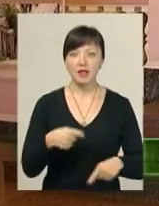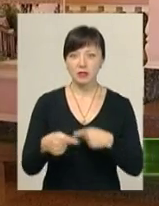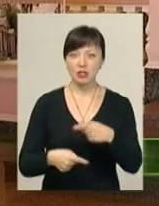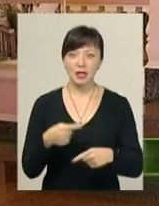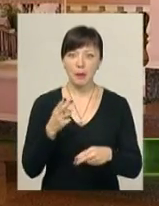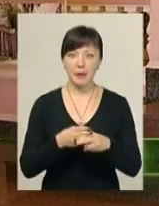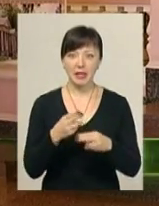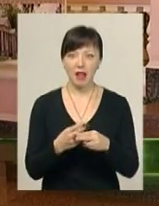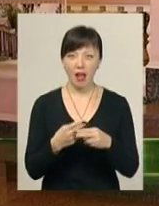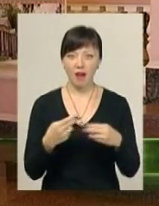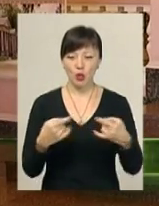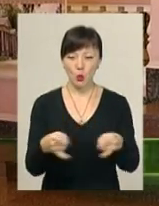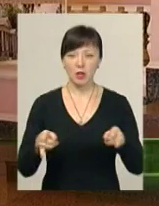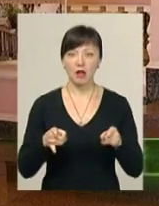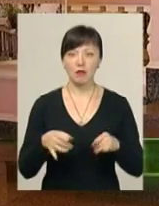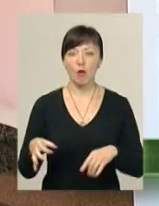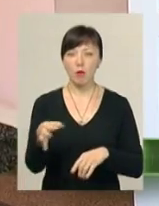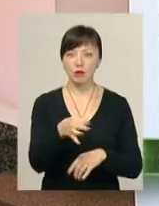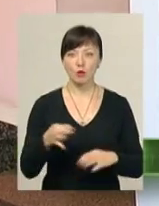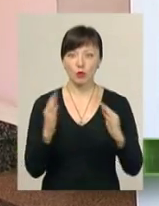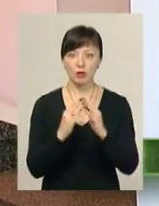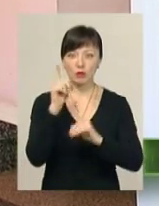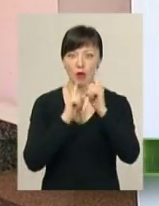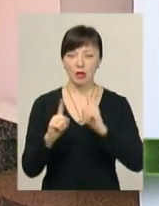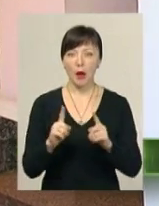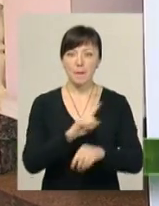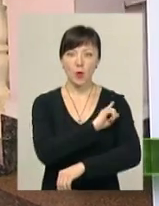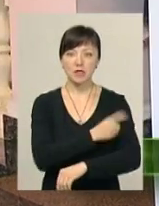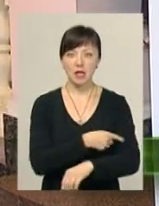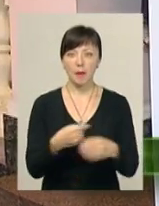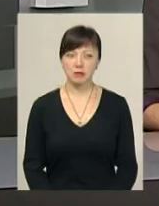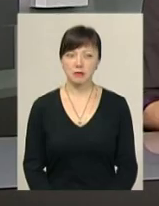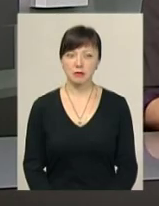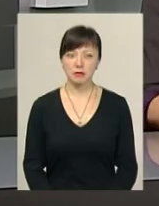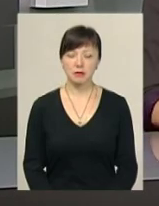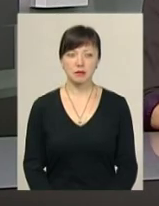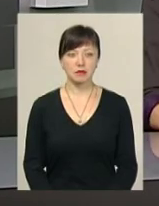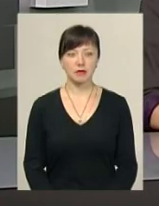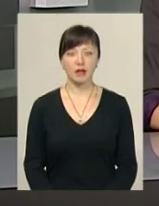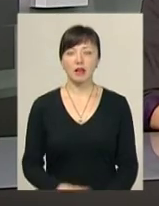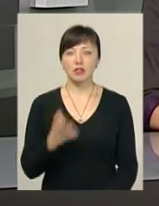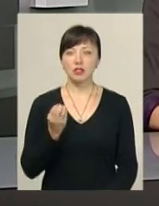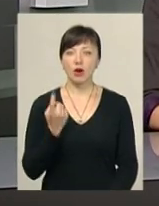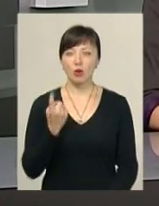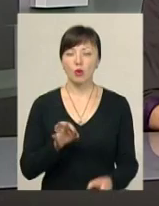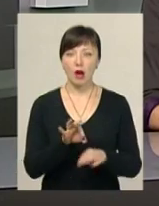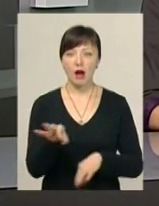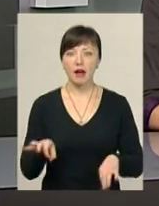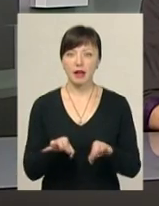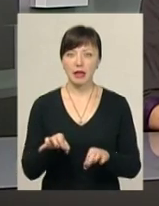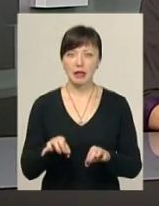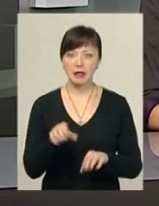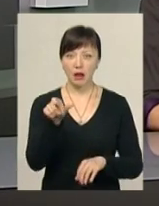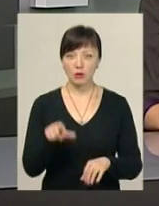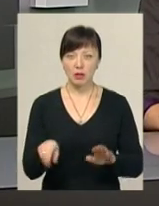металевий турнікет. В обласному будинку рад посилили пропускний режим. Ще одного архітектора спіймали на